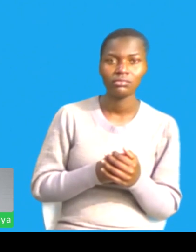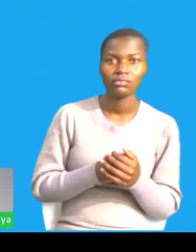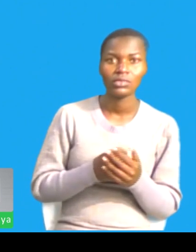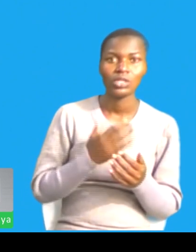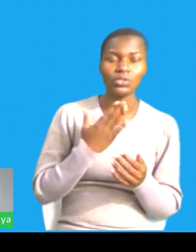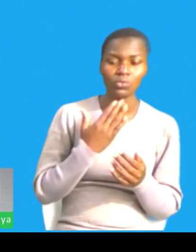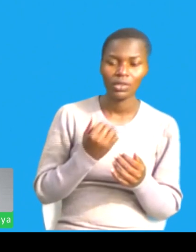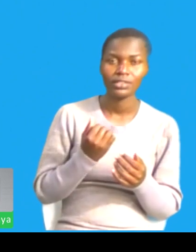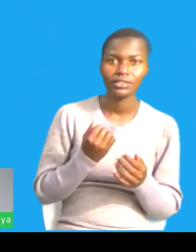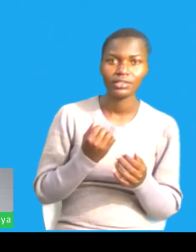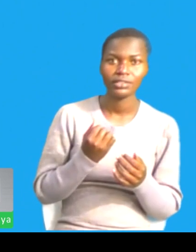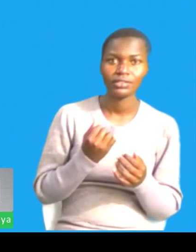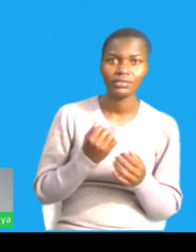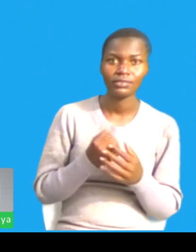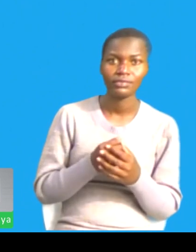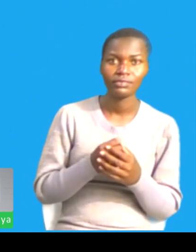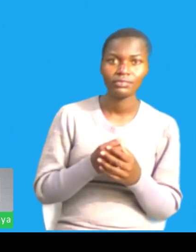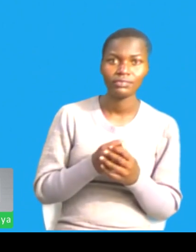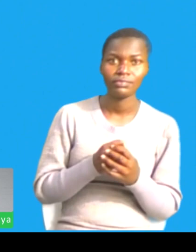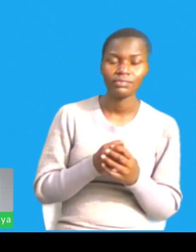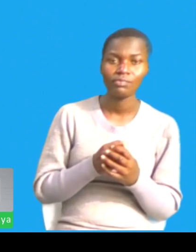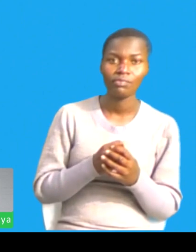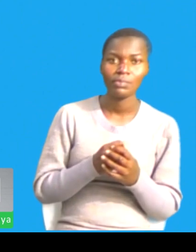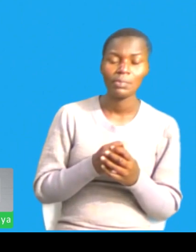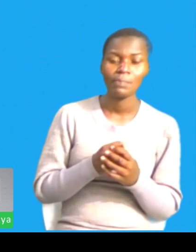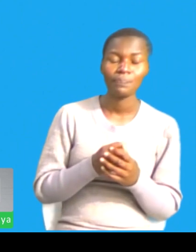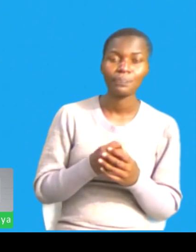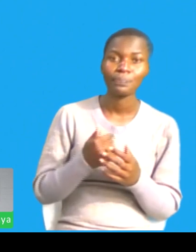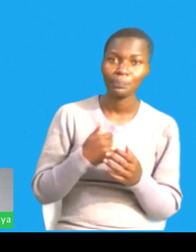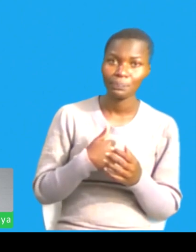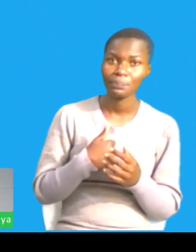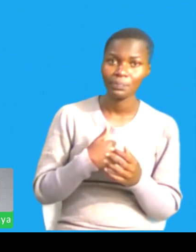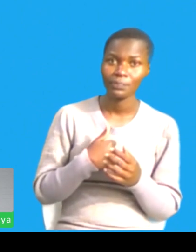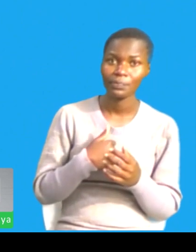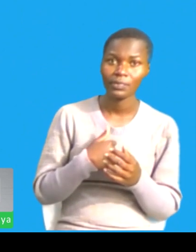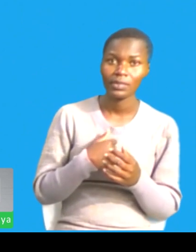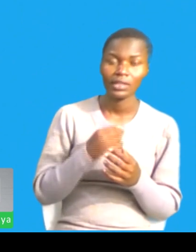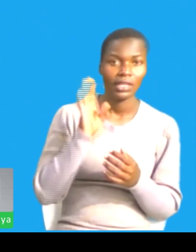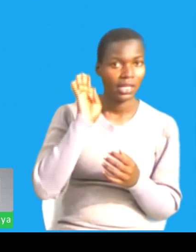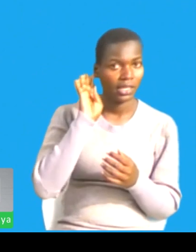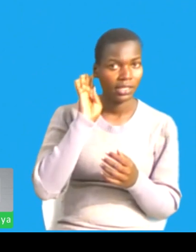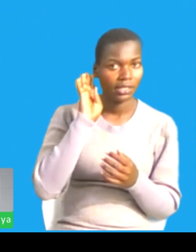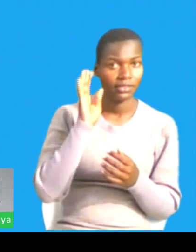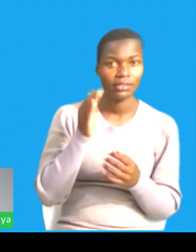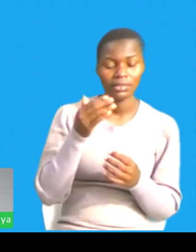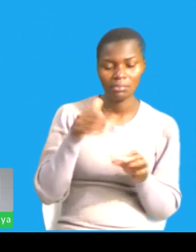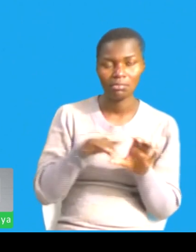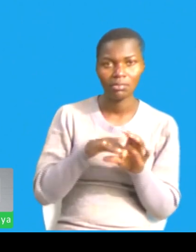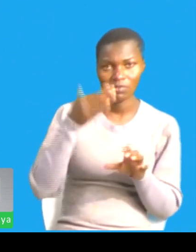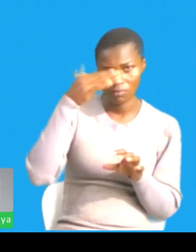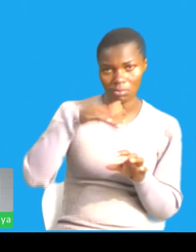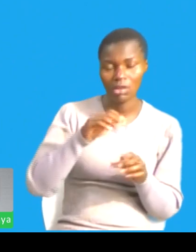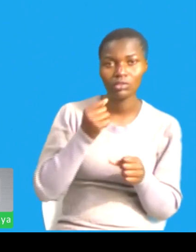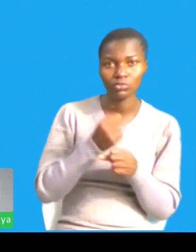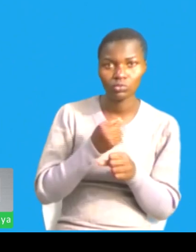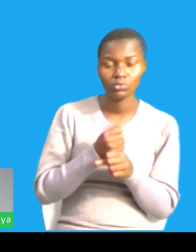yako Jonah, unatakiwa kuwa unaweza ona kila kitu iko pale ndani. Na mimi bado nasikia kwamba wabunge wafanye kazi yao. Ni hao